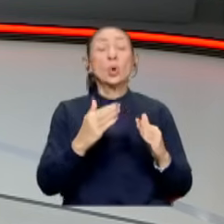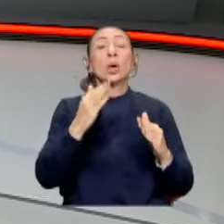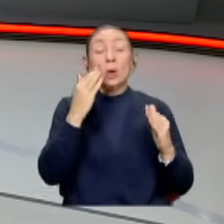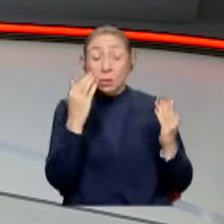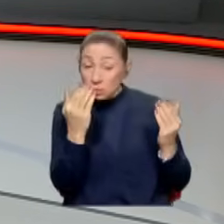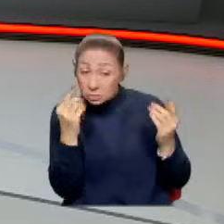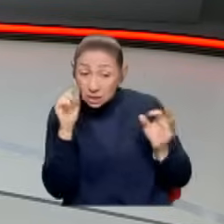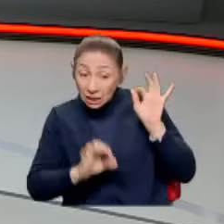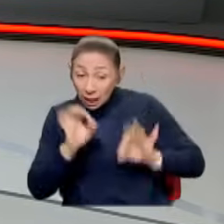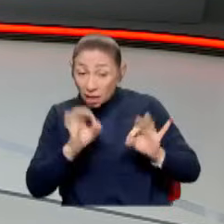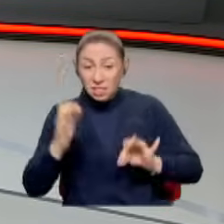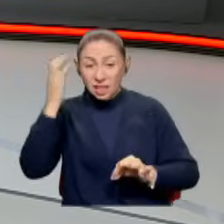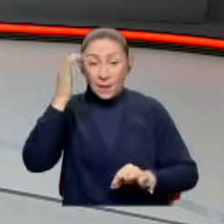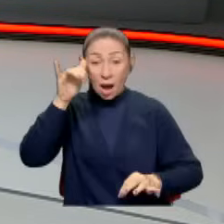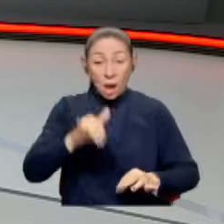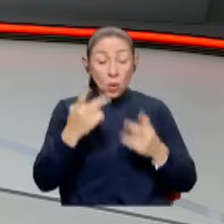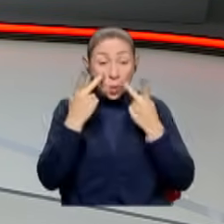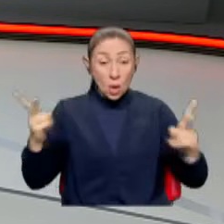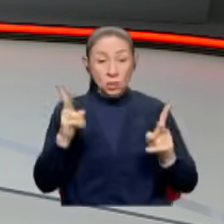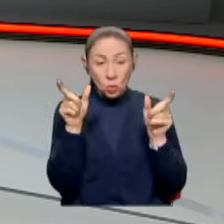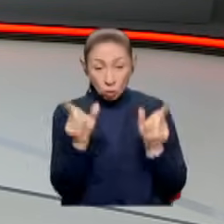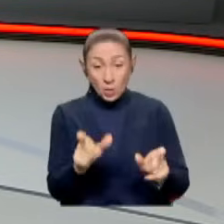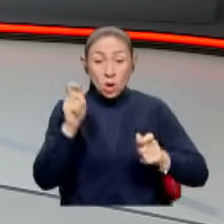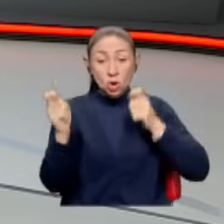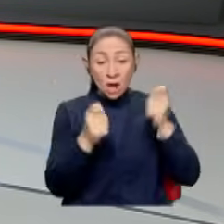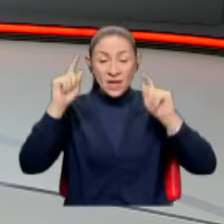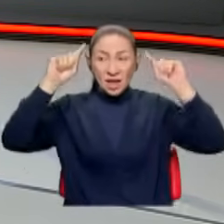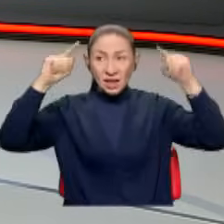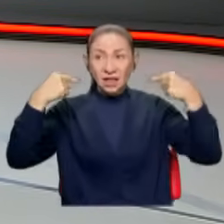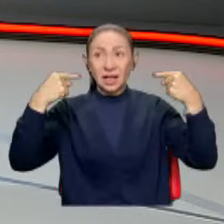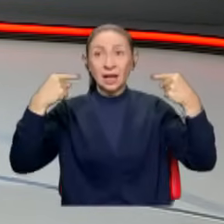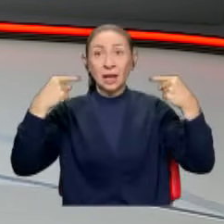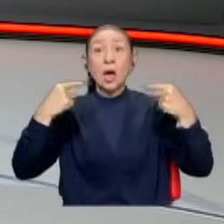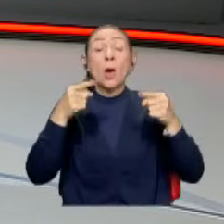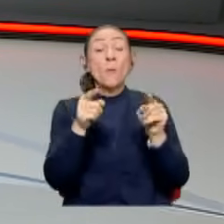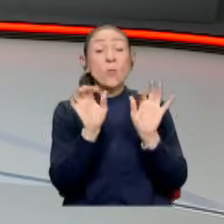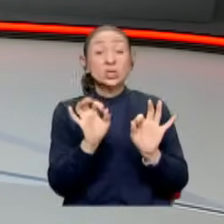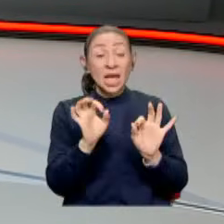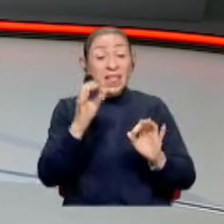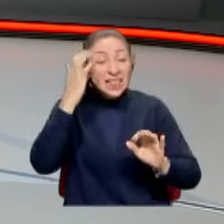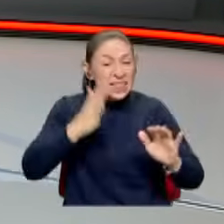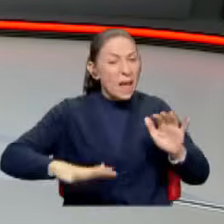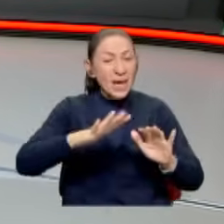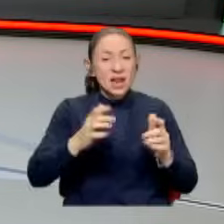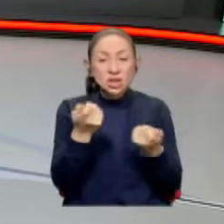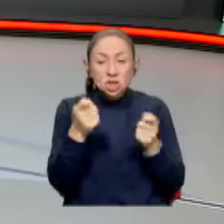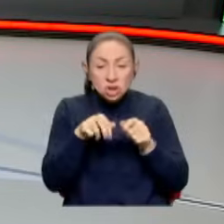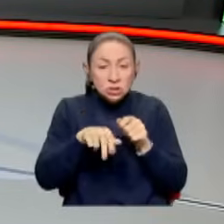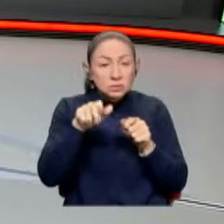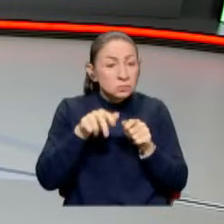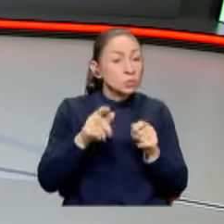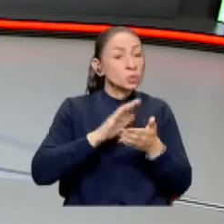özgürlükleri korumakla aynı zamanda görevli ve yetkili Böylece temel işleyişi